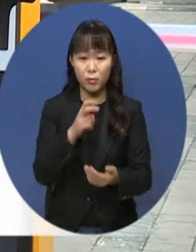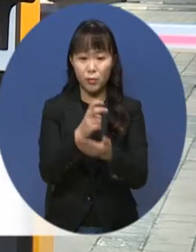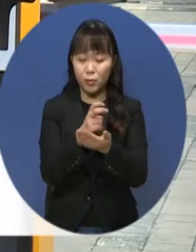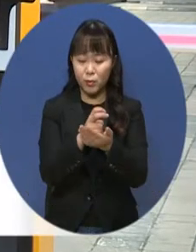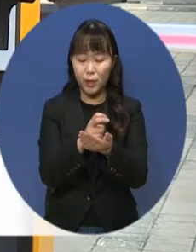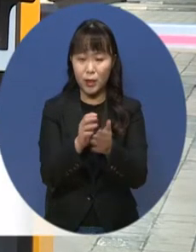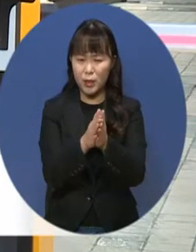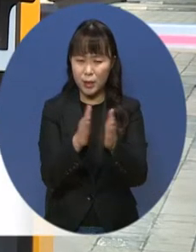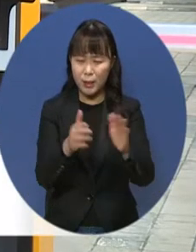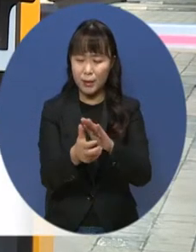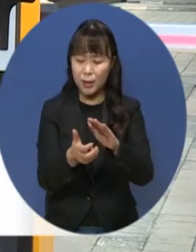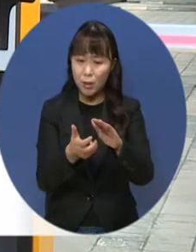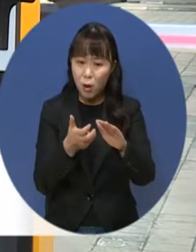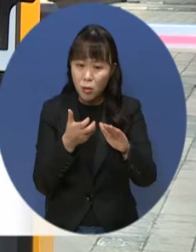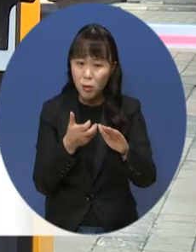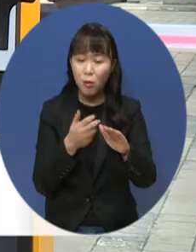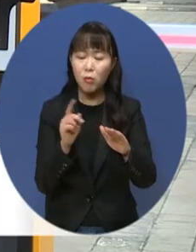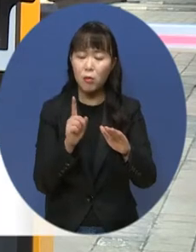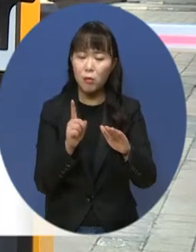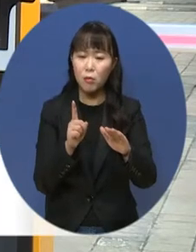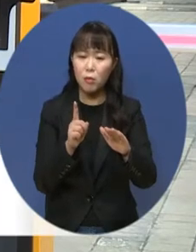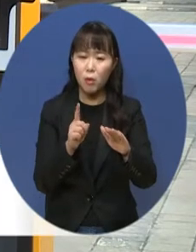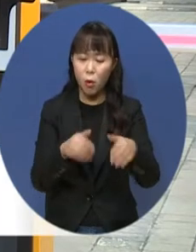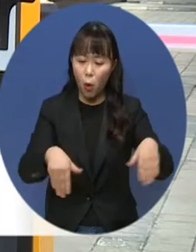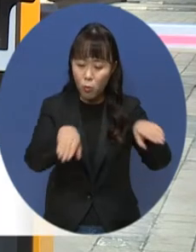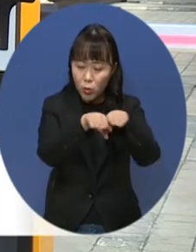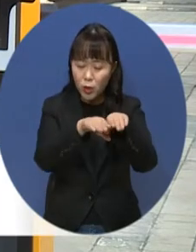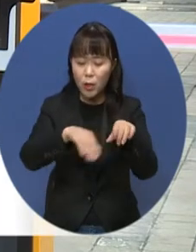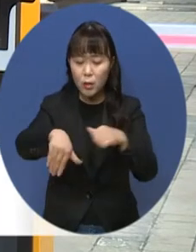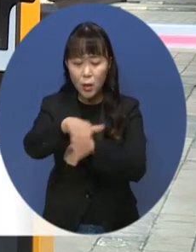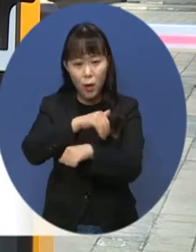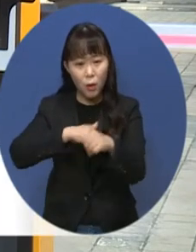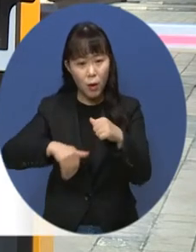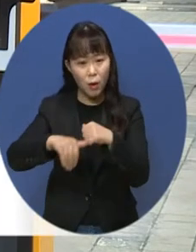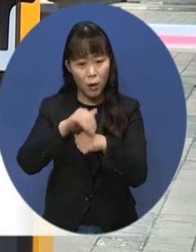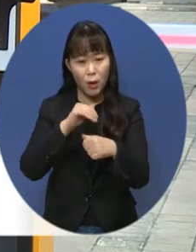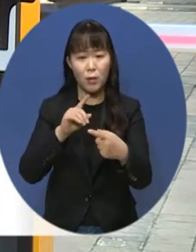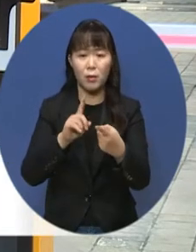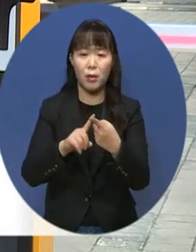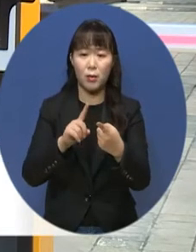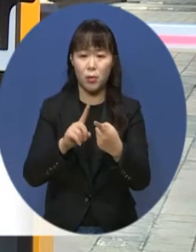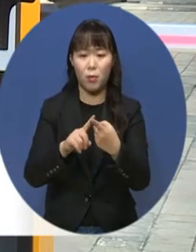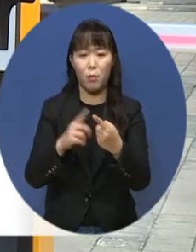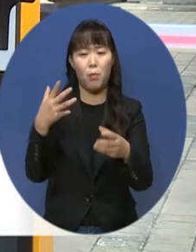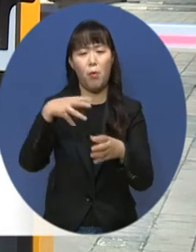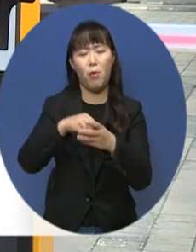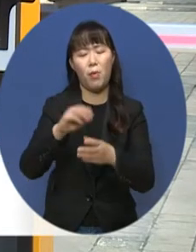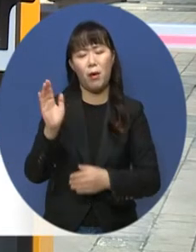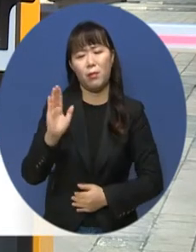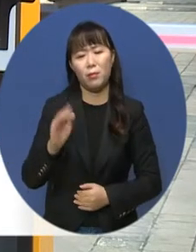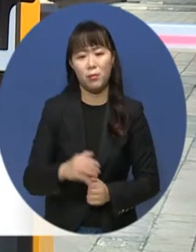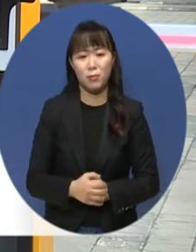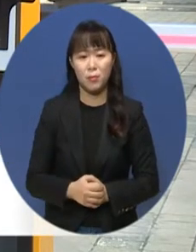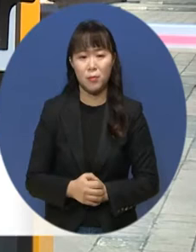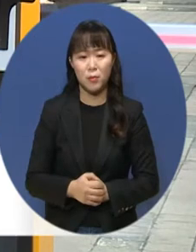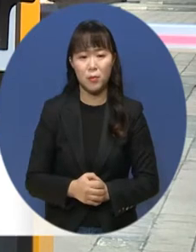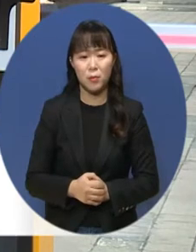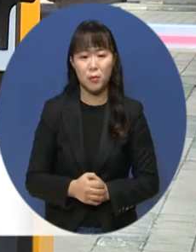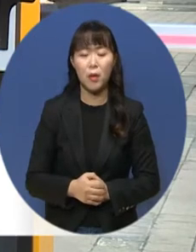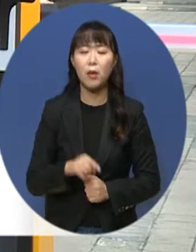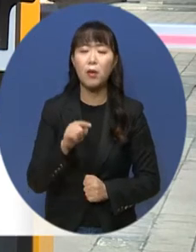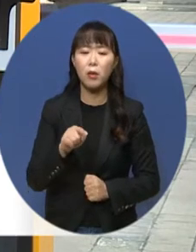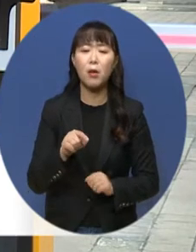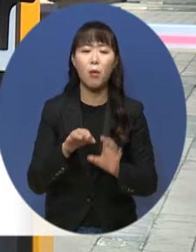건물 뭐 시행 이전에 어떤 상황에 대한 부분이 아 적용되지 않는다는 부분인데요 이부분이